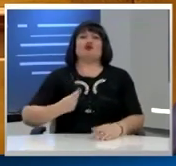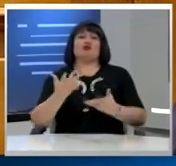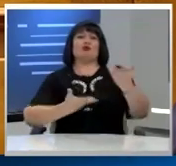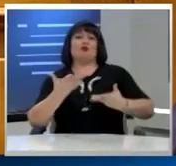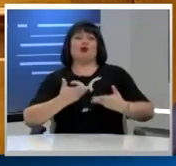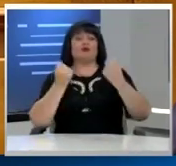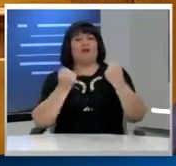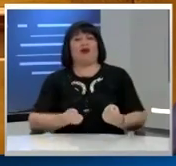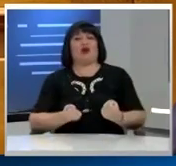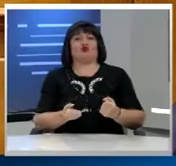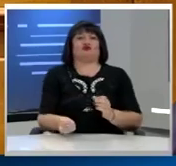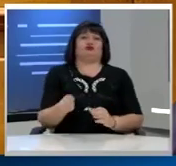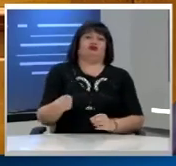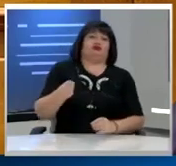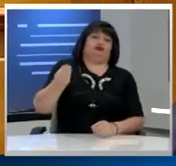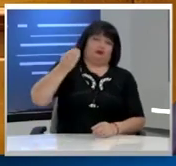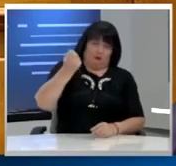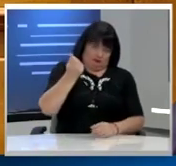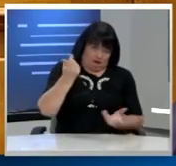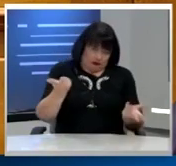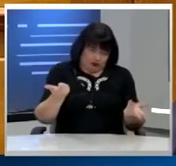προϋπολογισμού. Και δεν είναι μόνο αυτό.